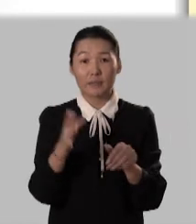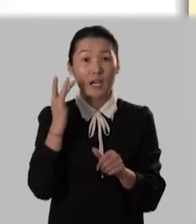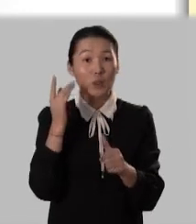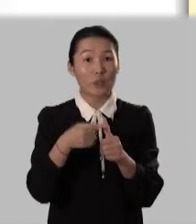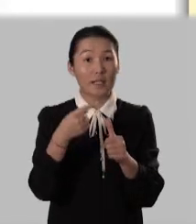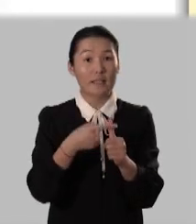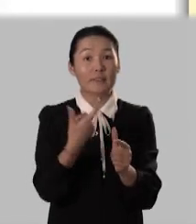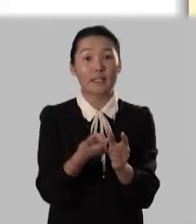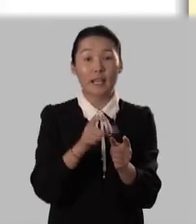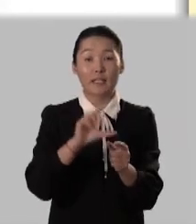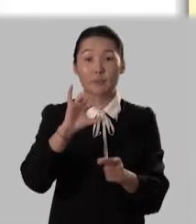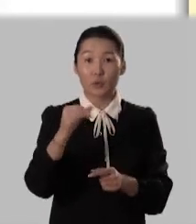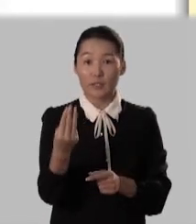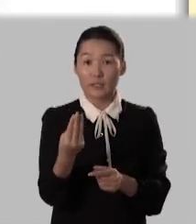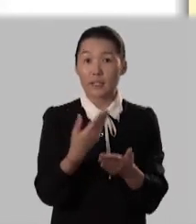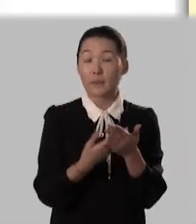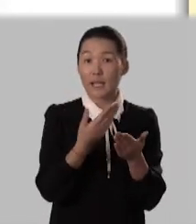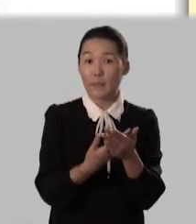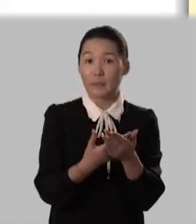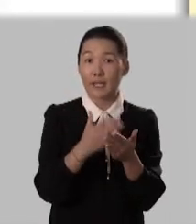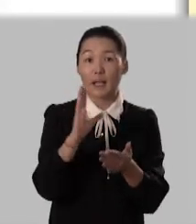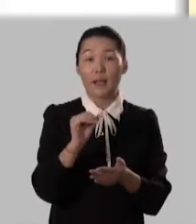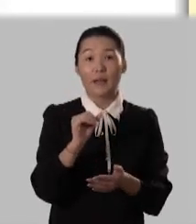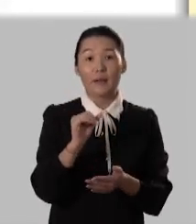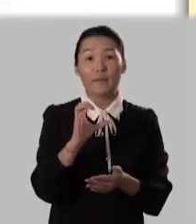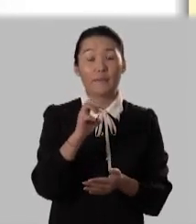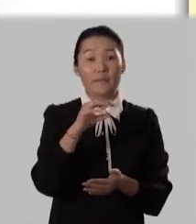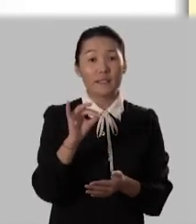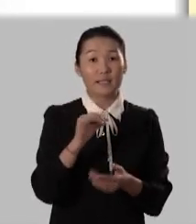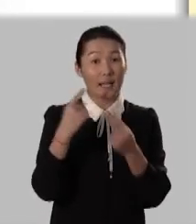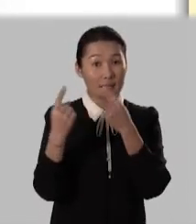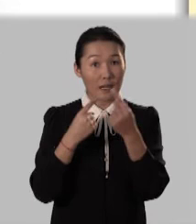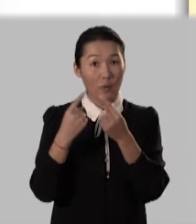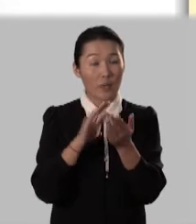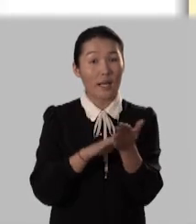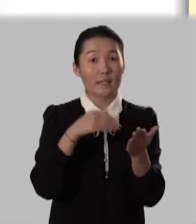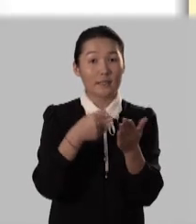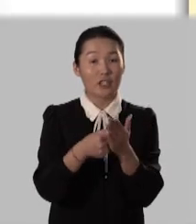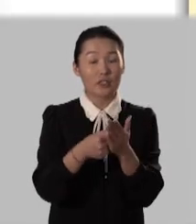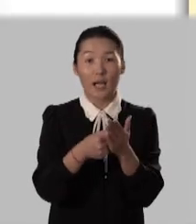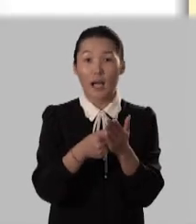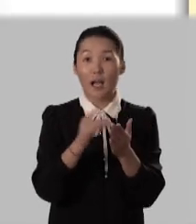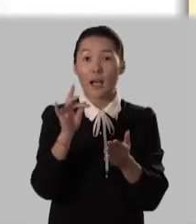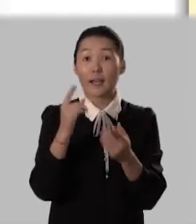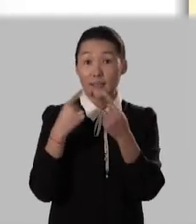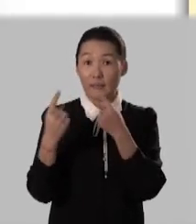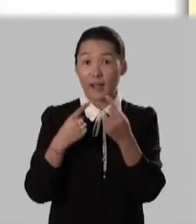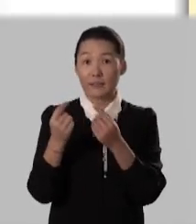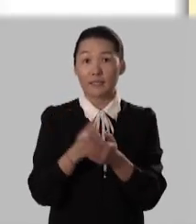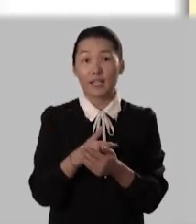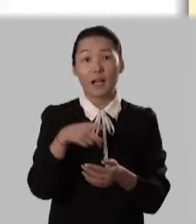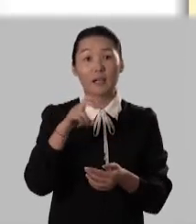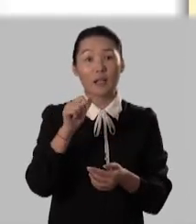существительным например вести разговор значит разговаривать глагол вести